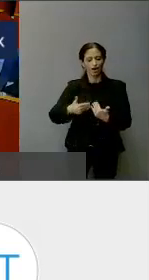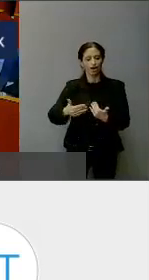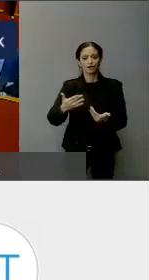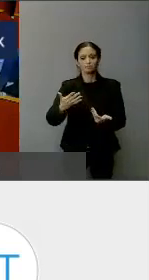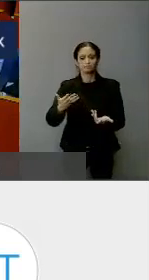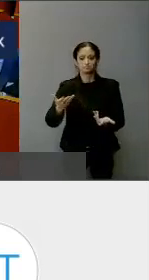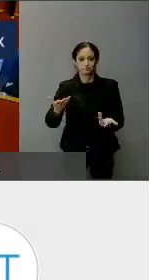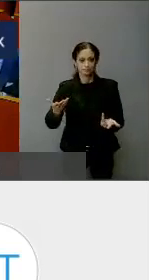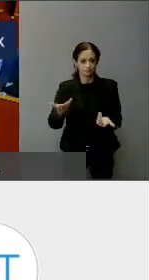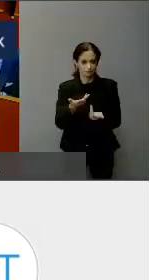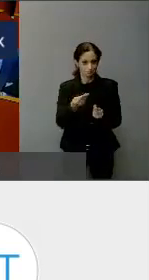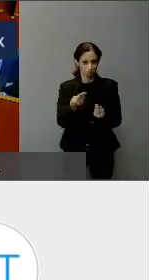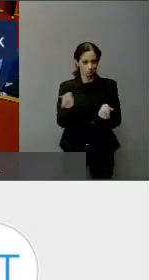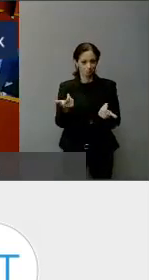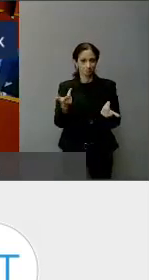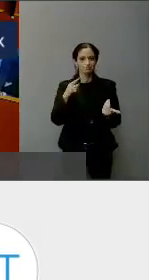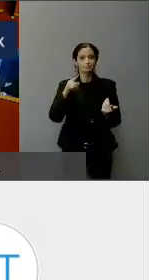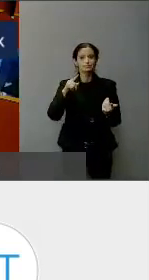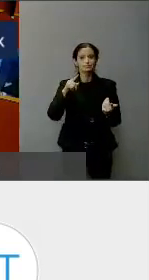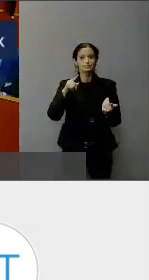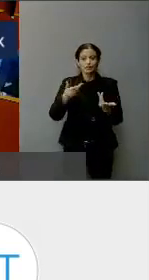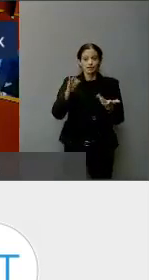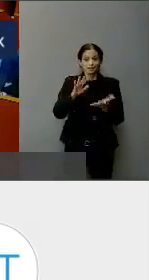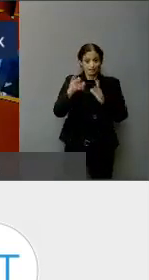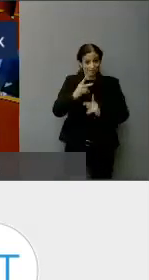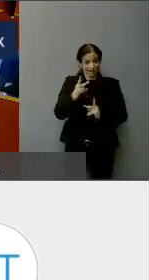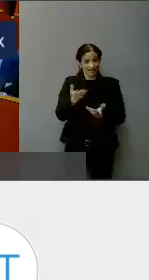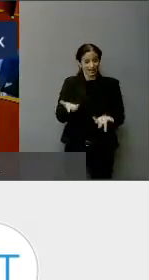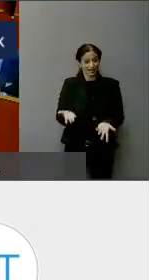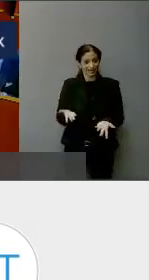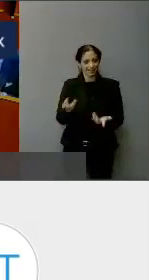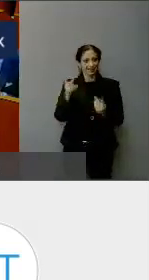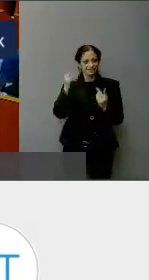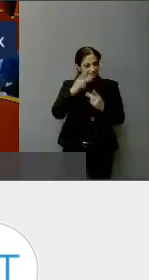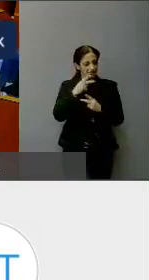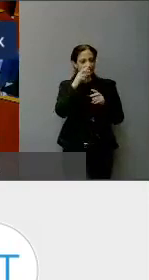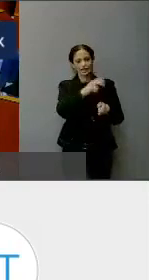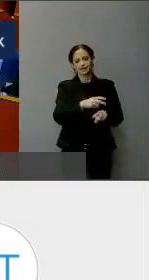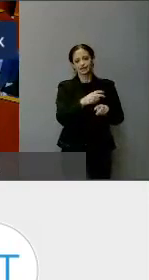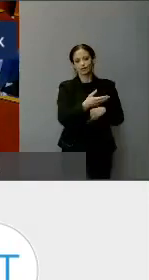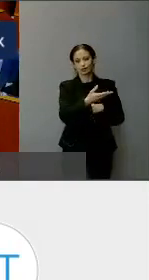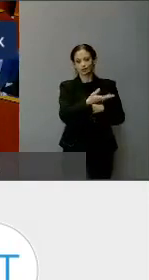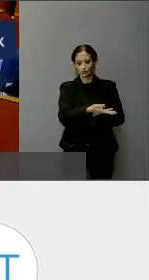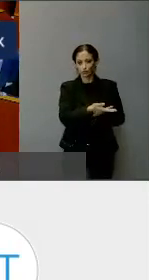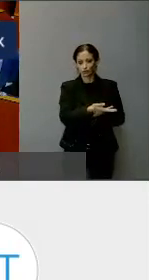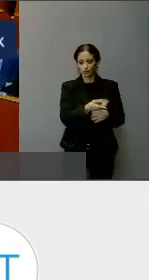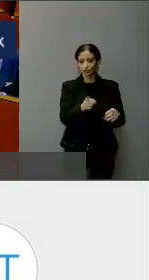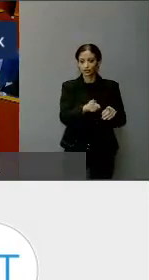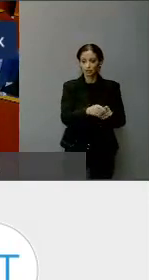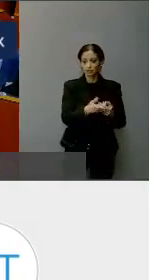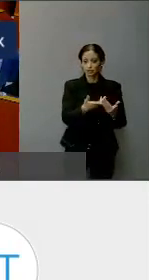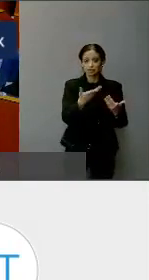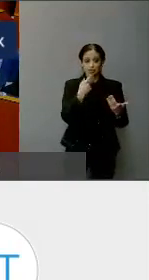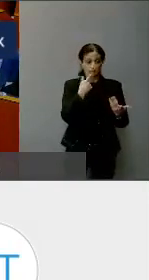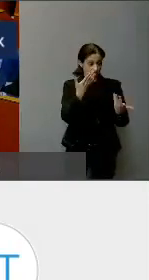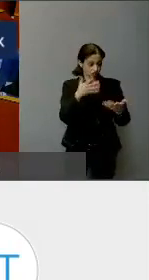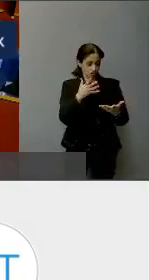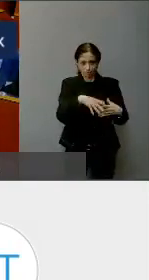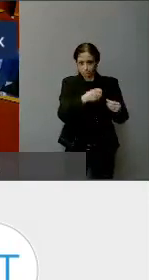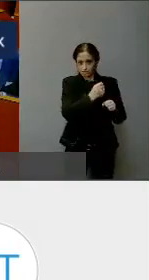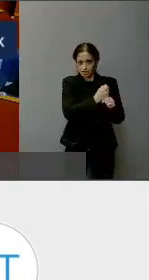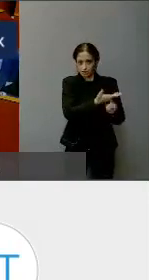ecco si possa magari davvero far lavorare ieri agricoltori come già quelli che ci stanno lavorando